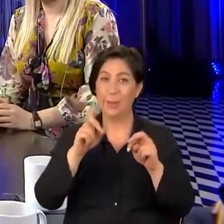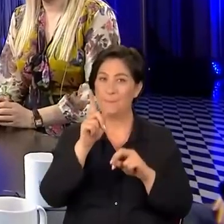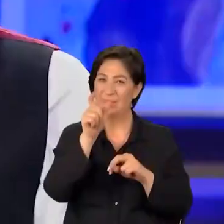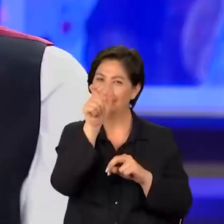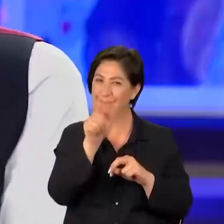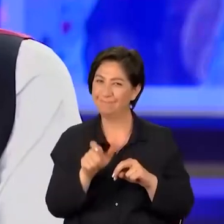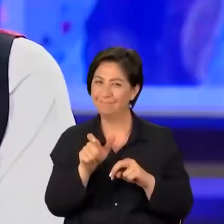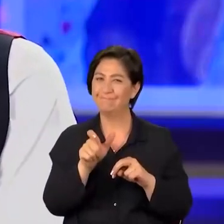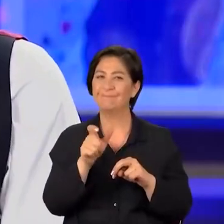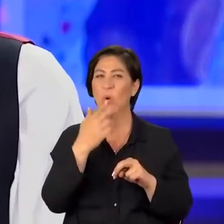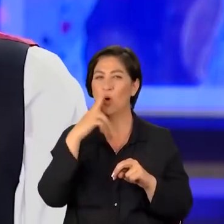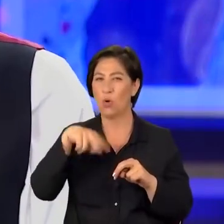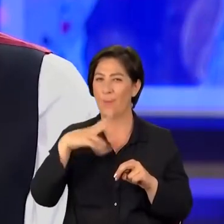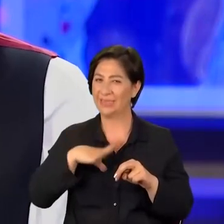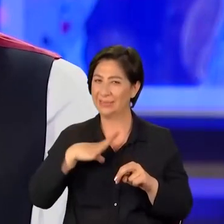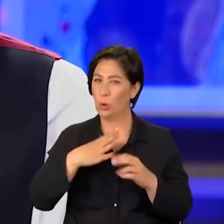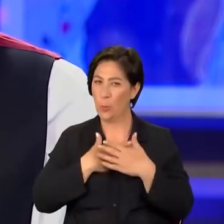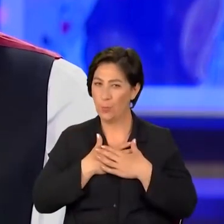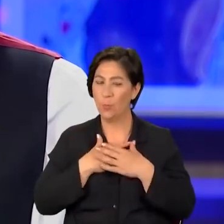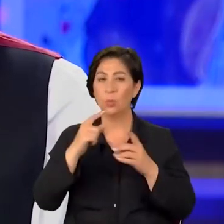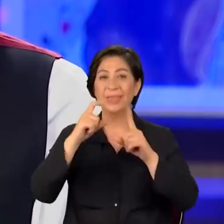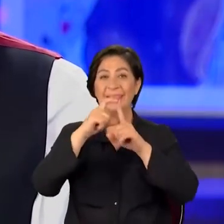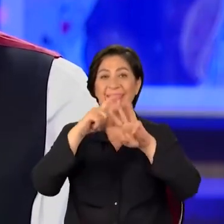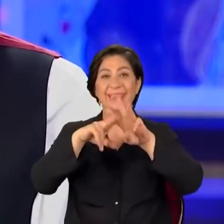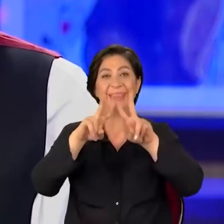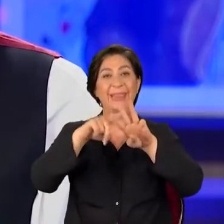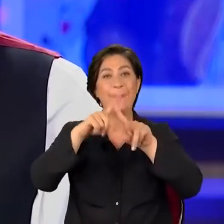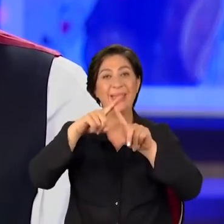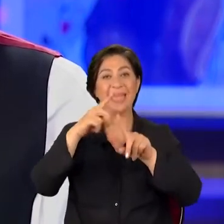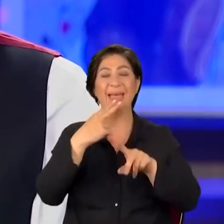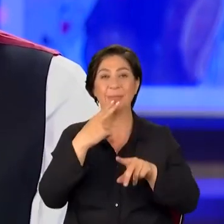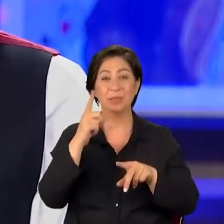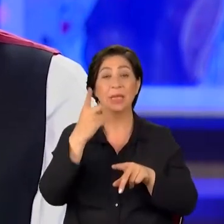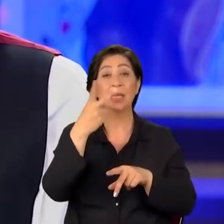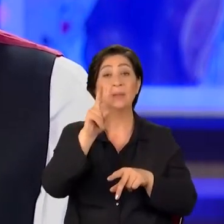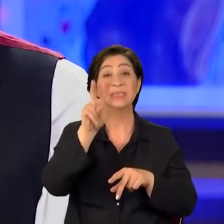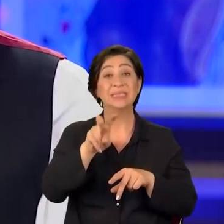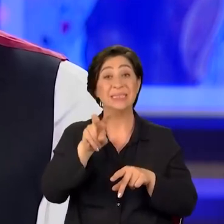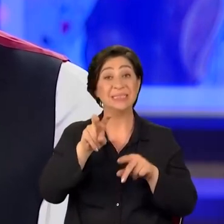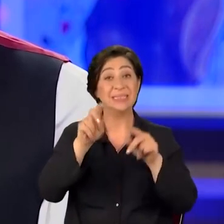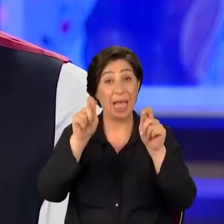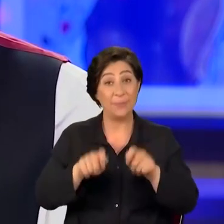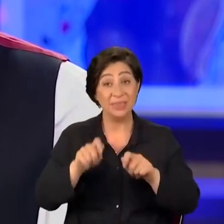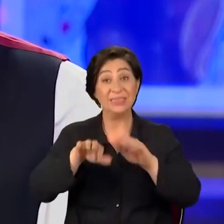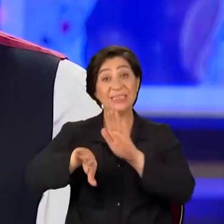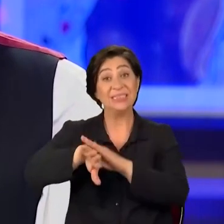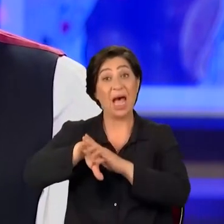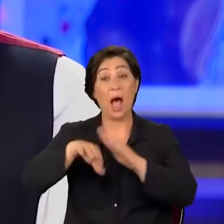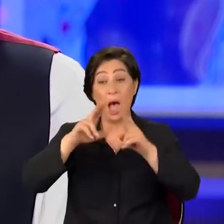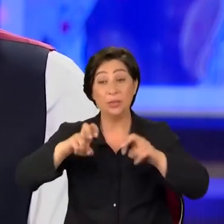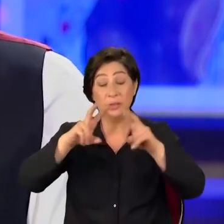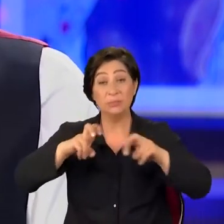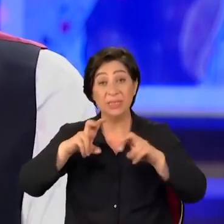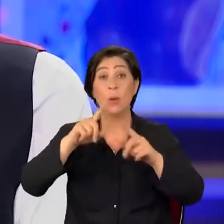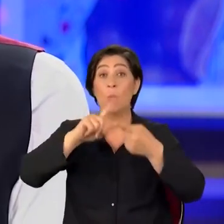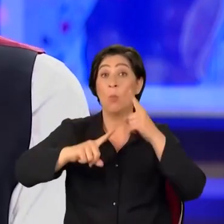bir bölüm okumak istiyorum. Yine bu Demet Lüküslü'nün 2008'de gerçekleştirdiği sağ araştırmasına hareketle